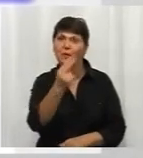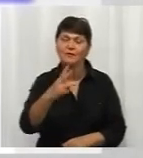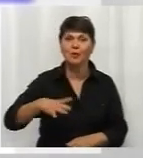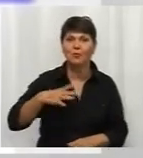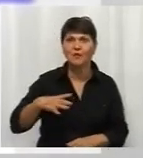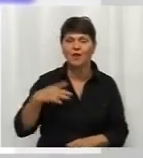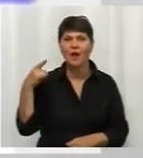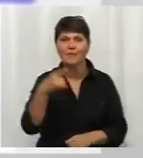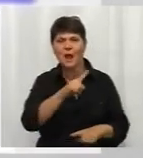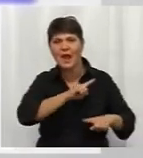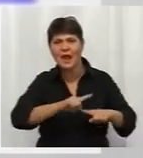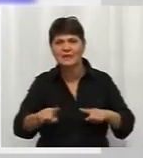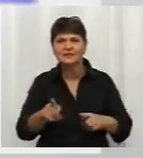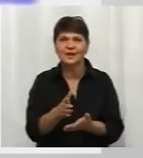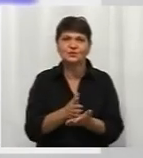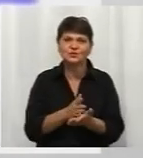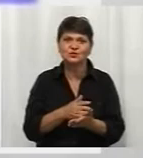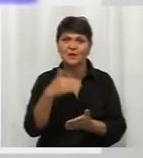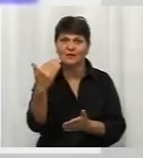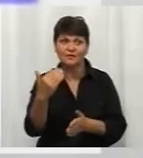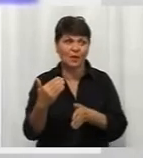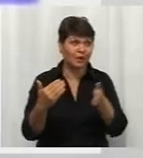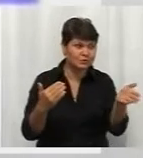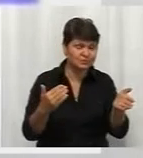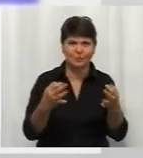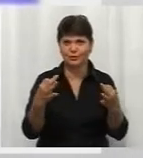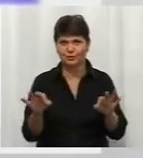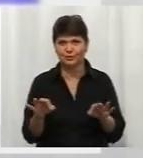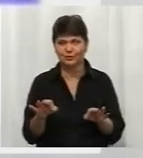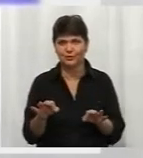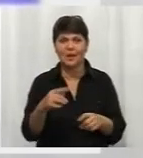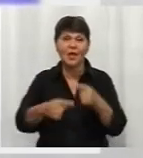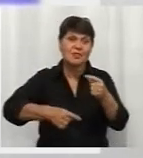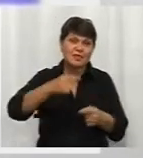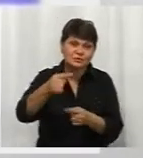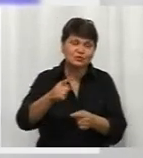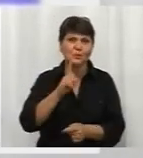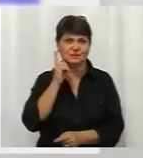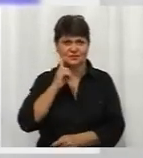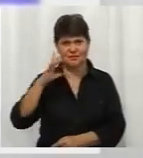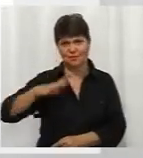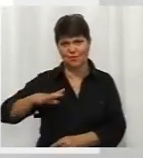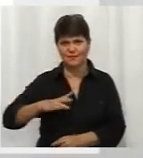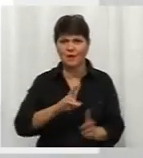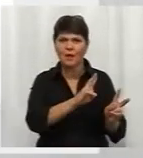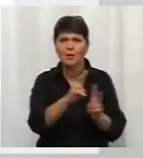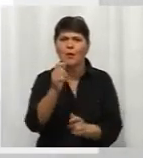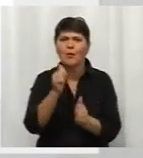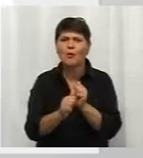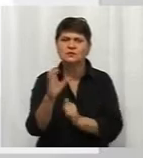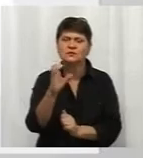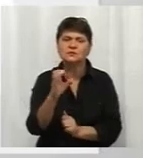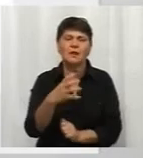авто екстреної служби у твій бік і пропустити. Бо ти наступний зелений почекає, а для когось кожна секунда на